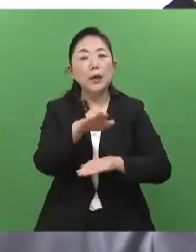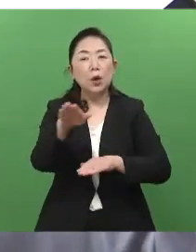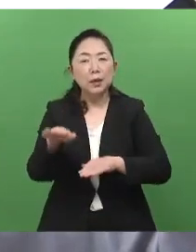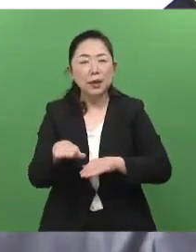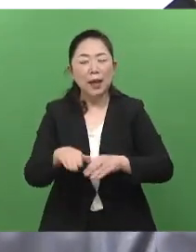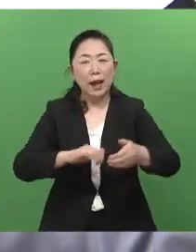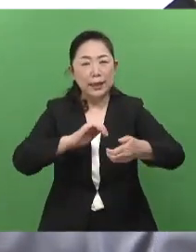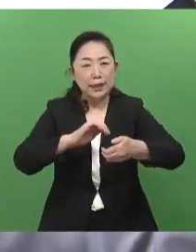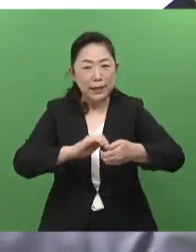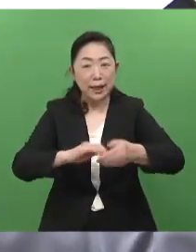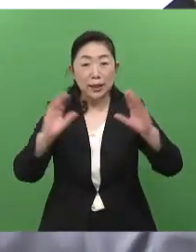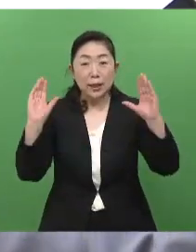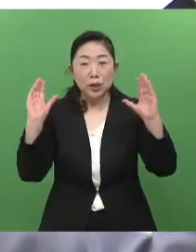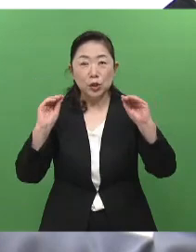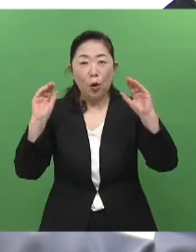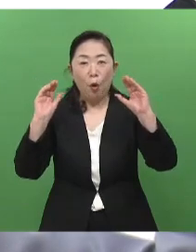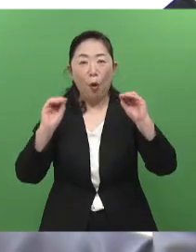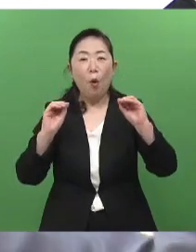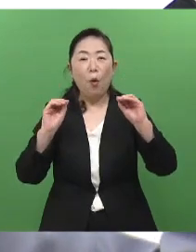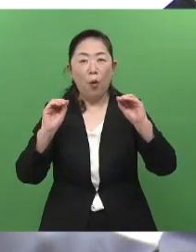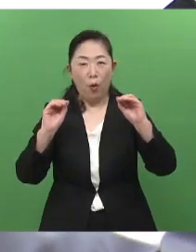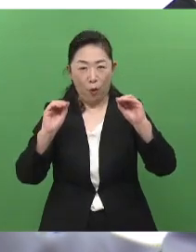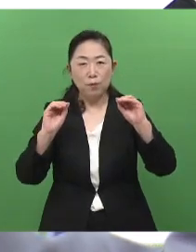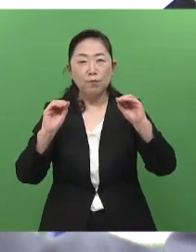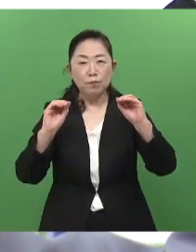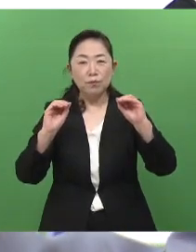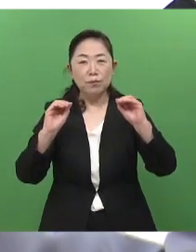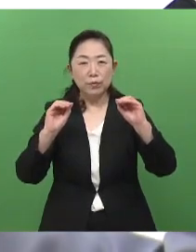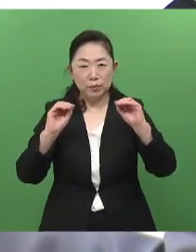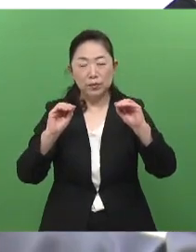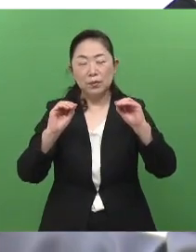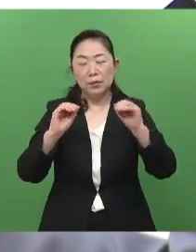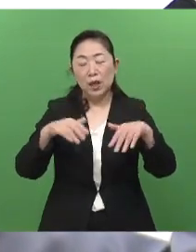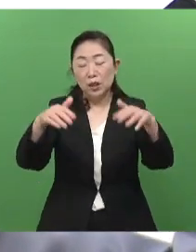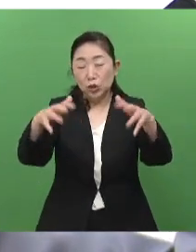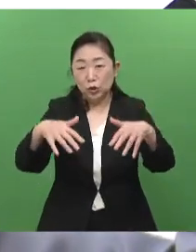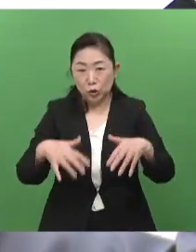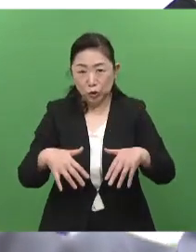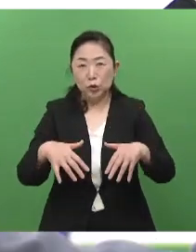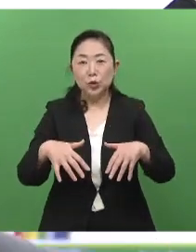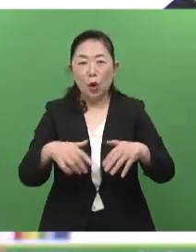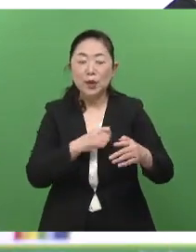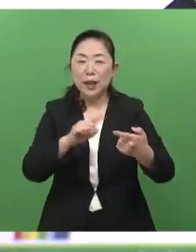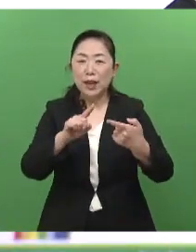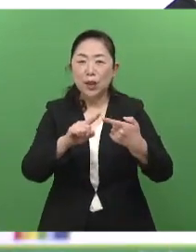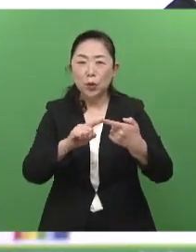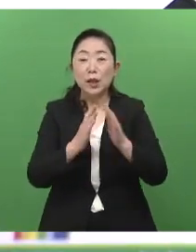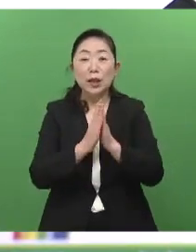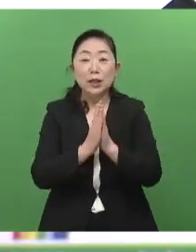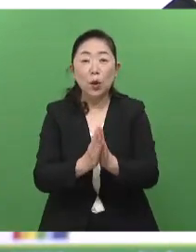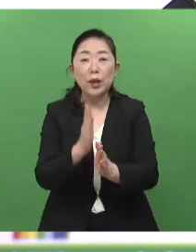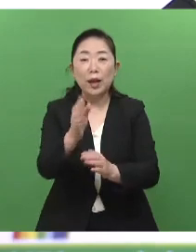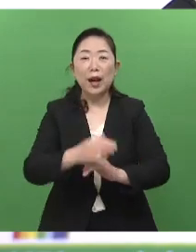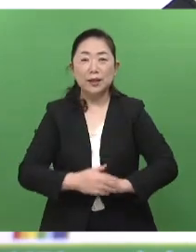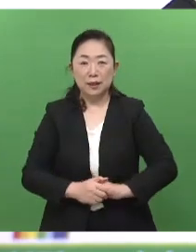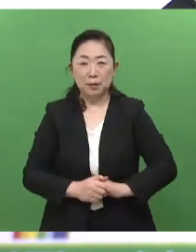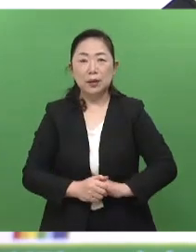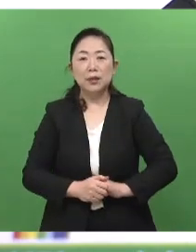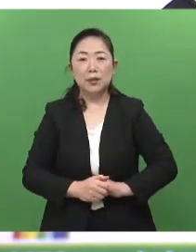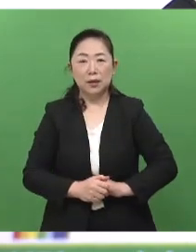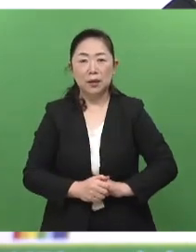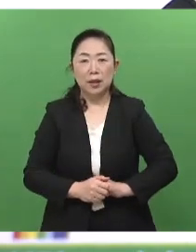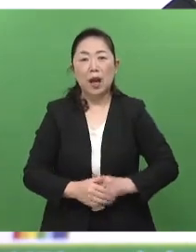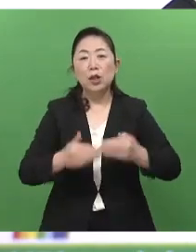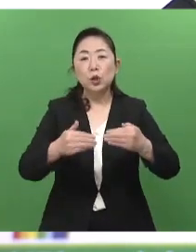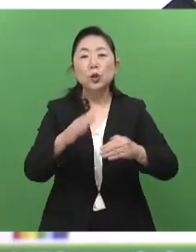をよく積極的にご活用いただければと、このように思います。戦略政策情報推進本